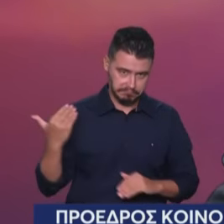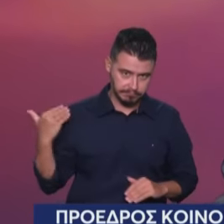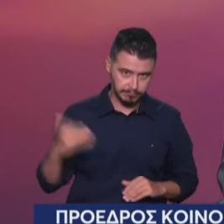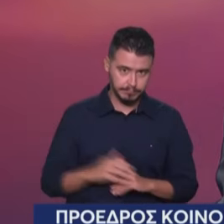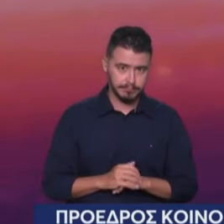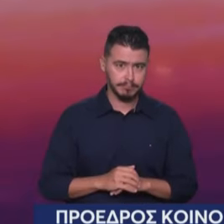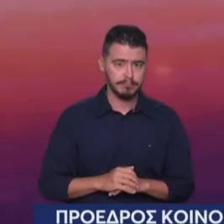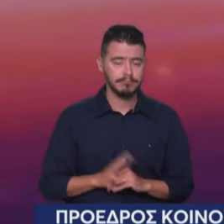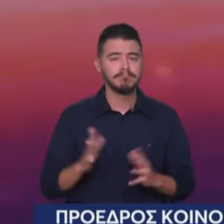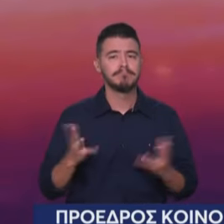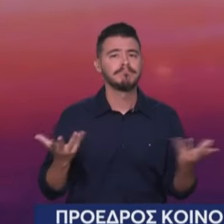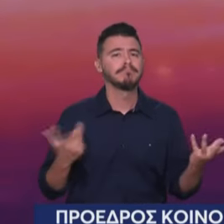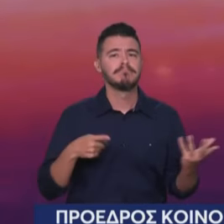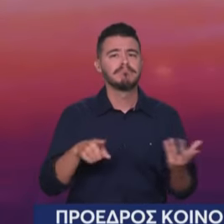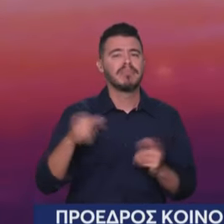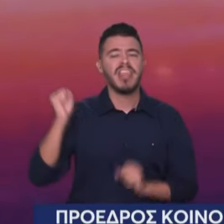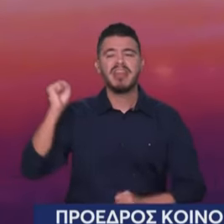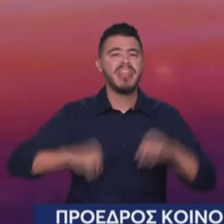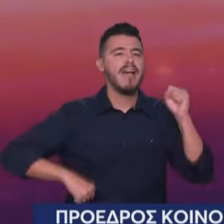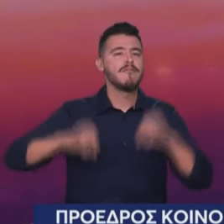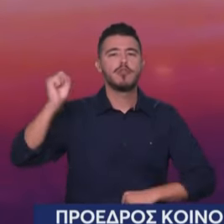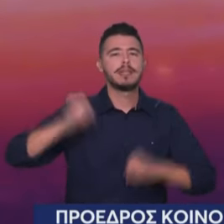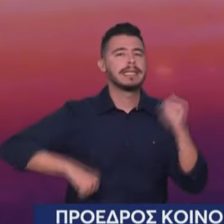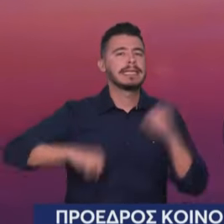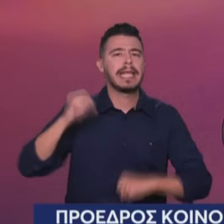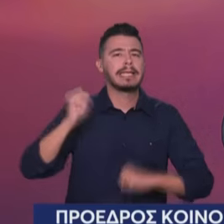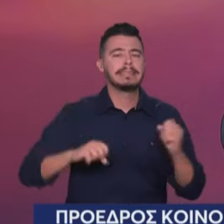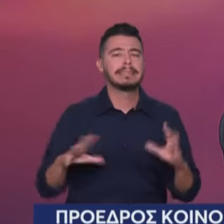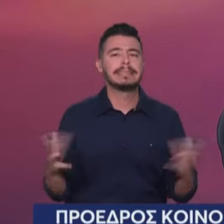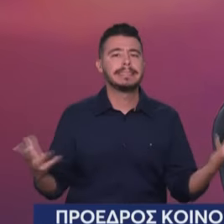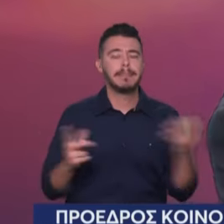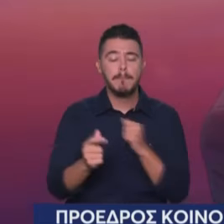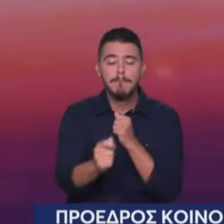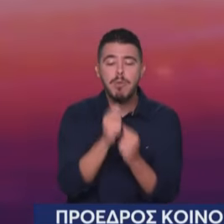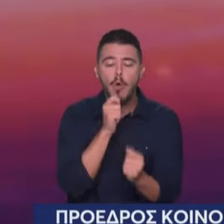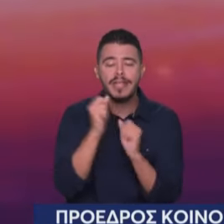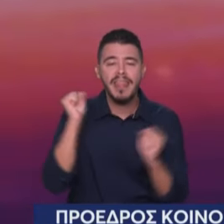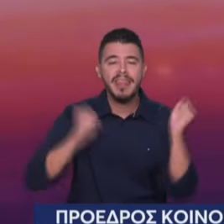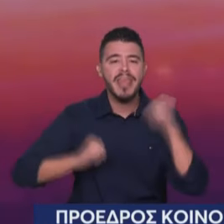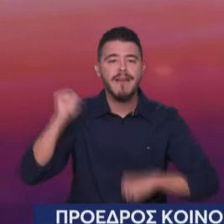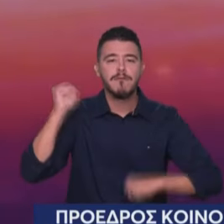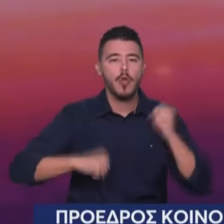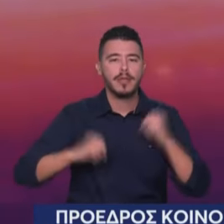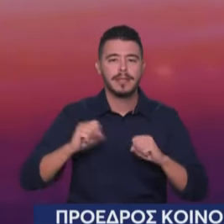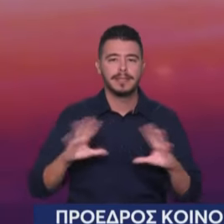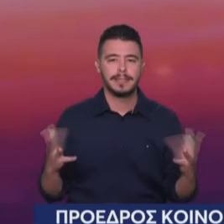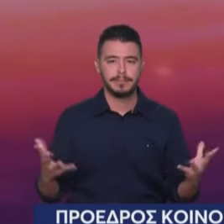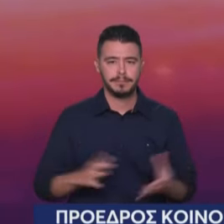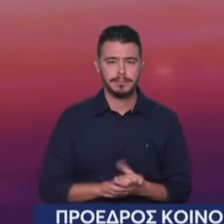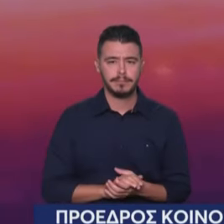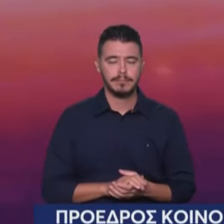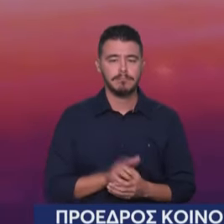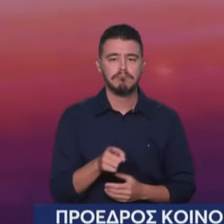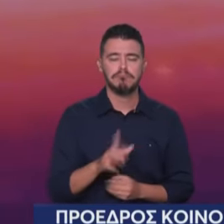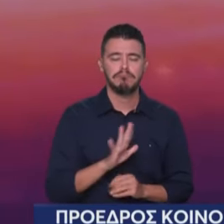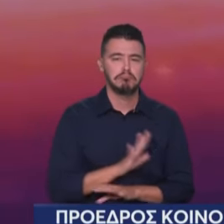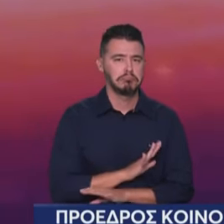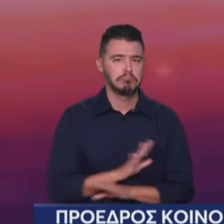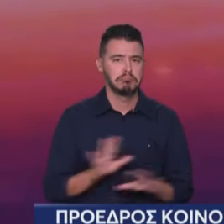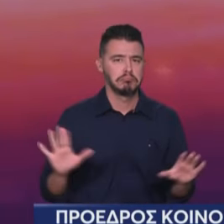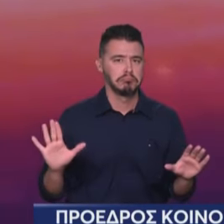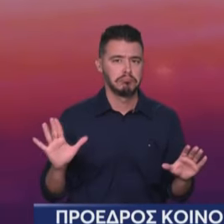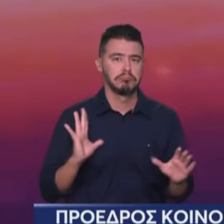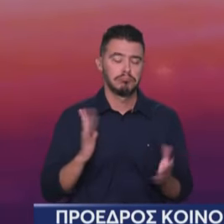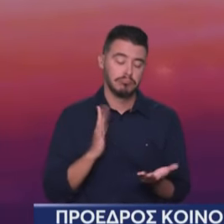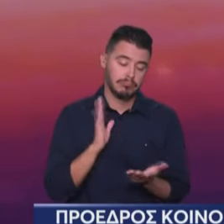Mm-hmm. Τι πολιτικές διαφορές έχετε με τον Κασελάκη? Πολιτικές διαφορές. Καταγεγραμμένες στο χαρτί δεν έχει σχεδόν με κανέναν.